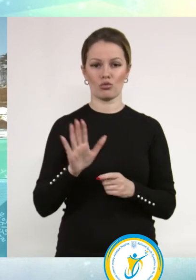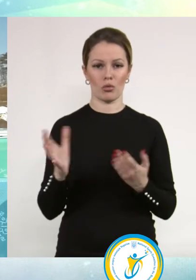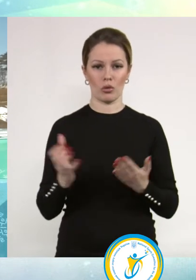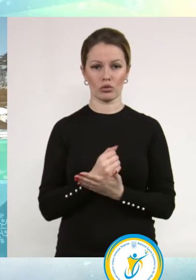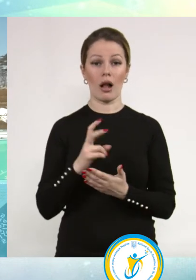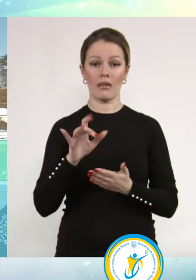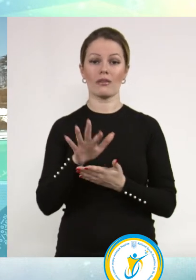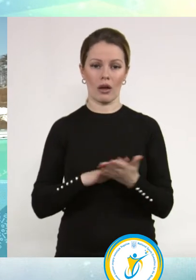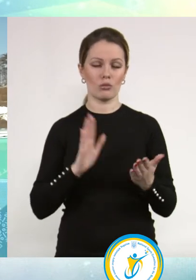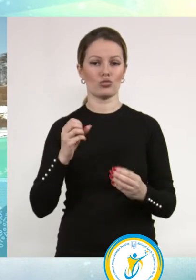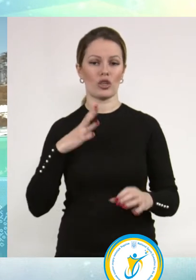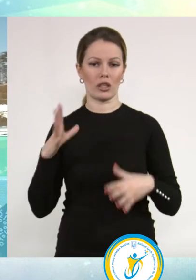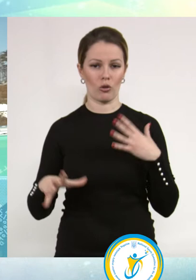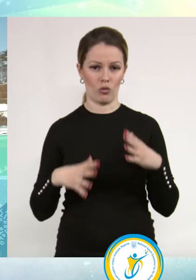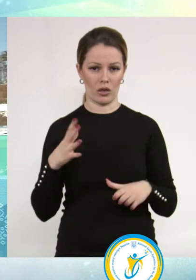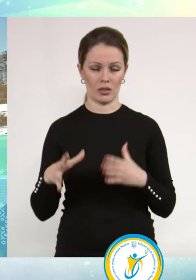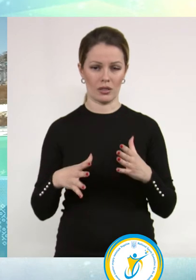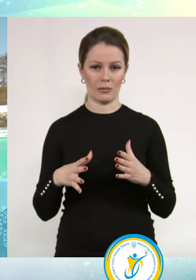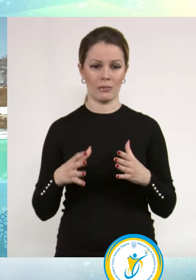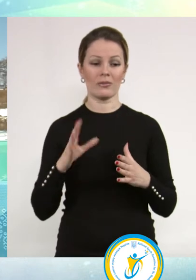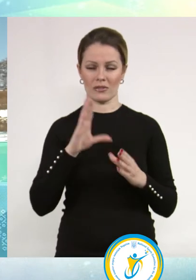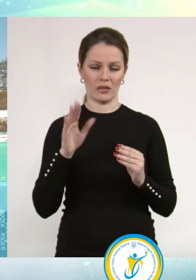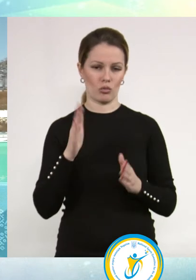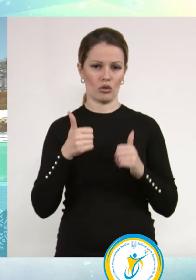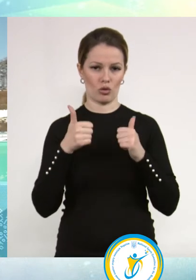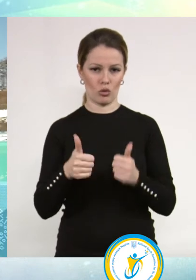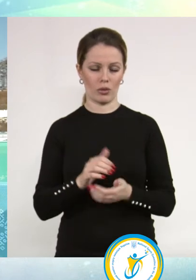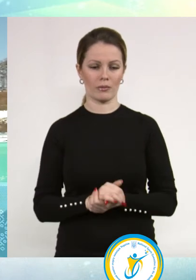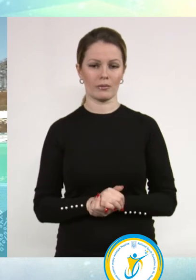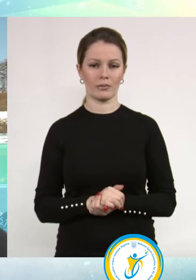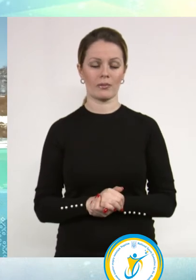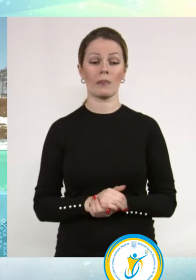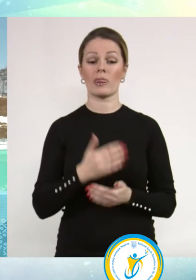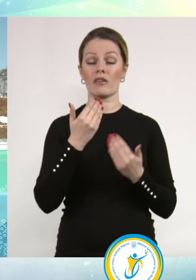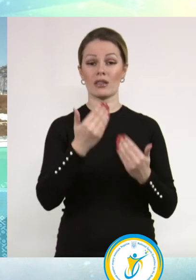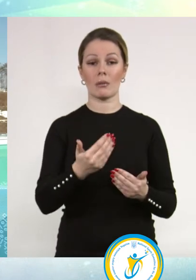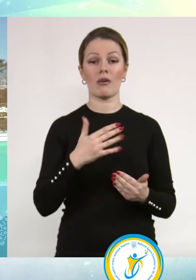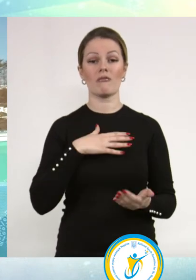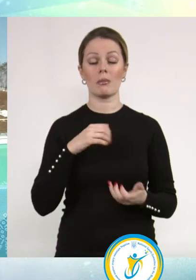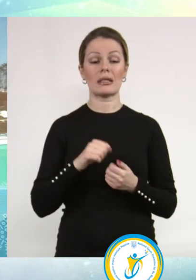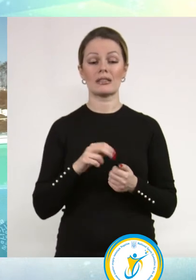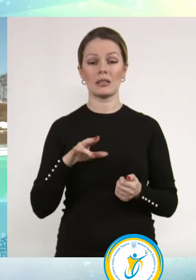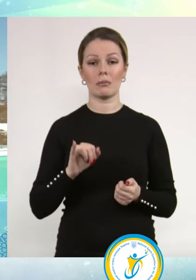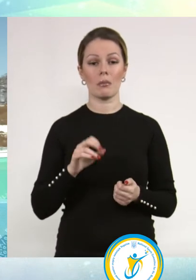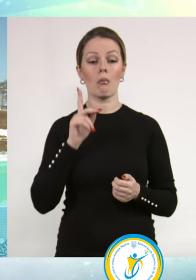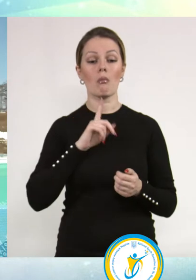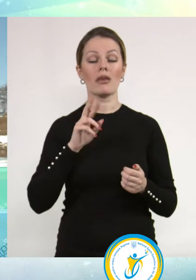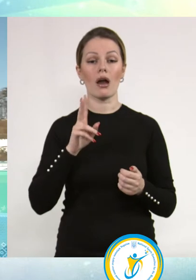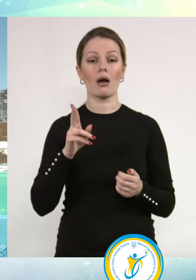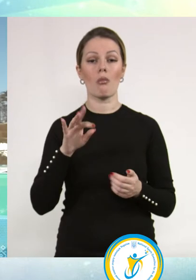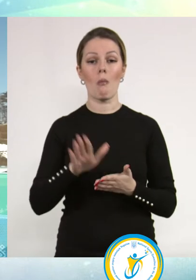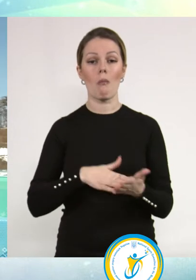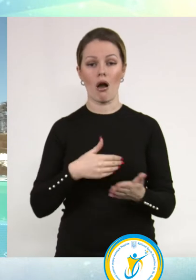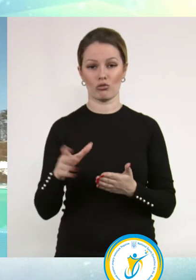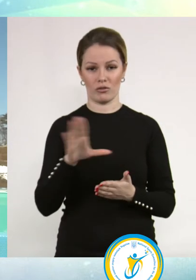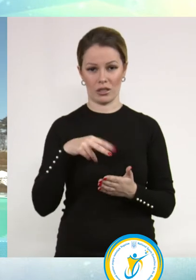що виходить, ну надалі будемо ще тренуватися і все буде добре. Ну, тьфу-тьфу-тьфу, в тебе, в принципі, як по маслу поки все